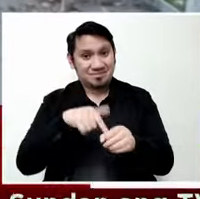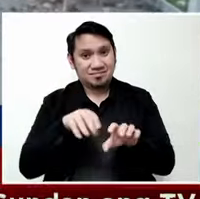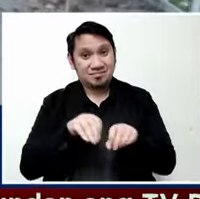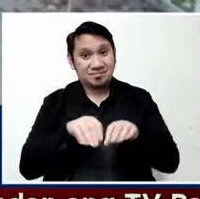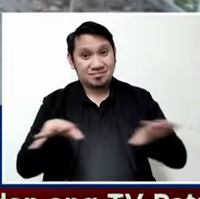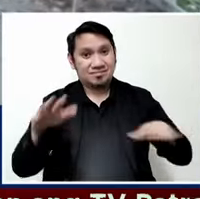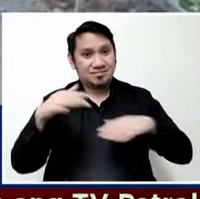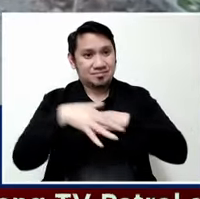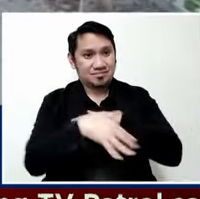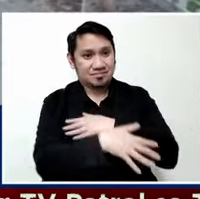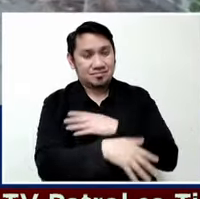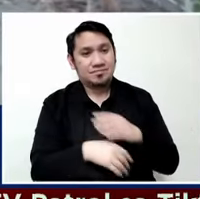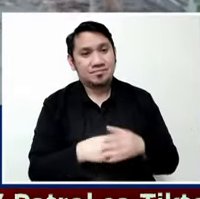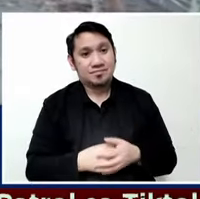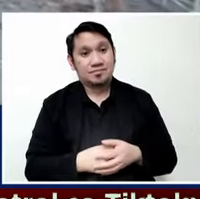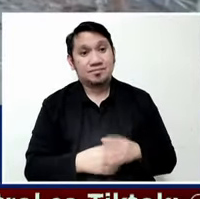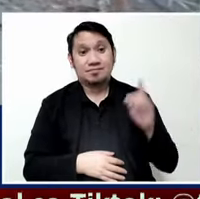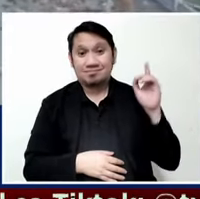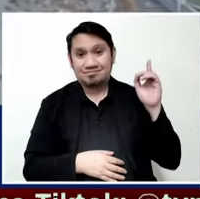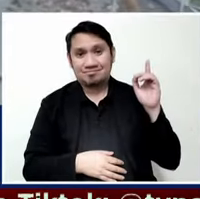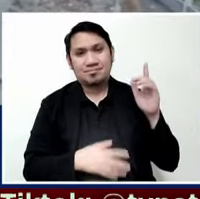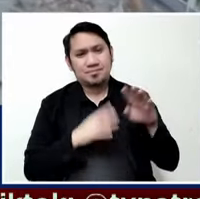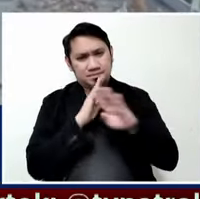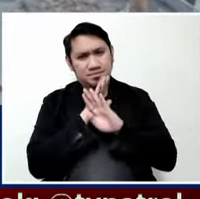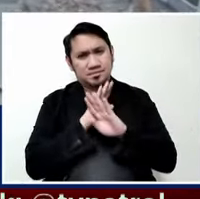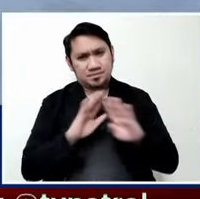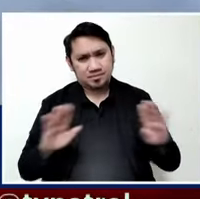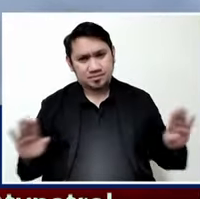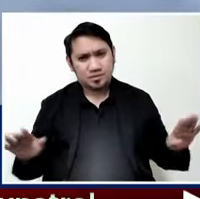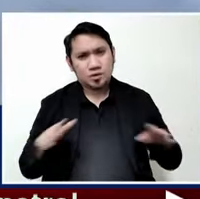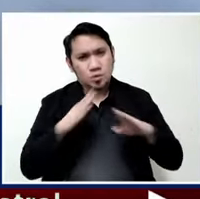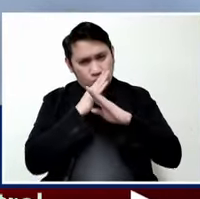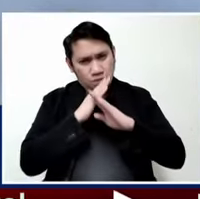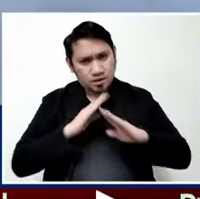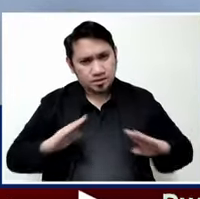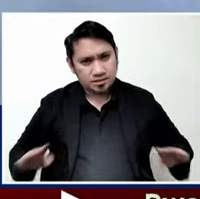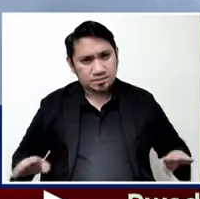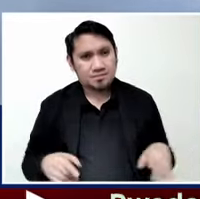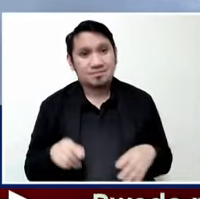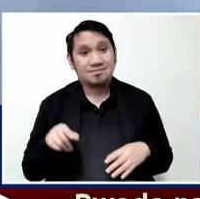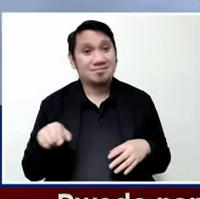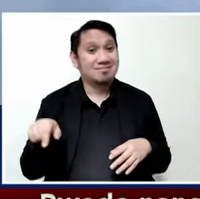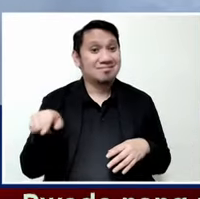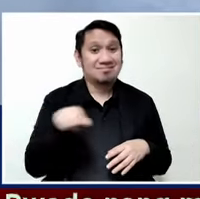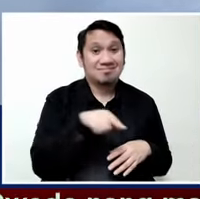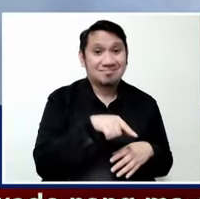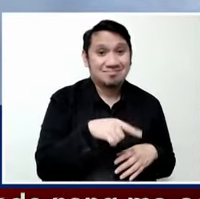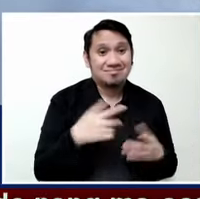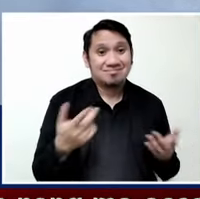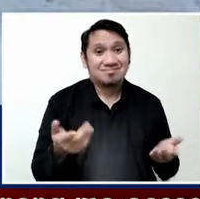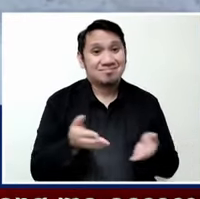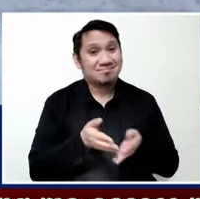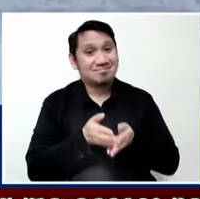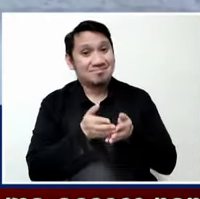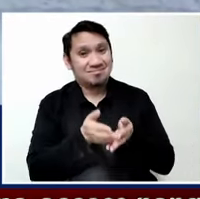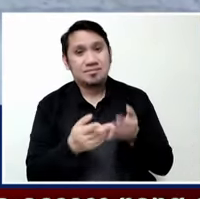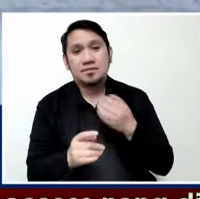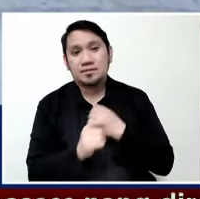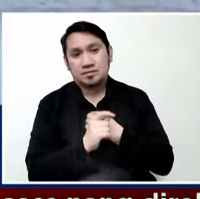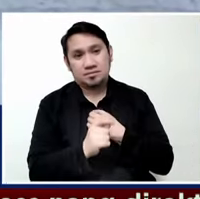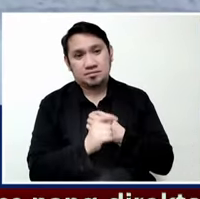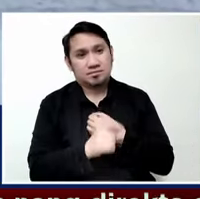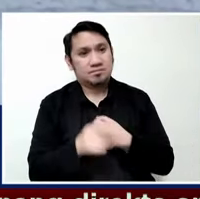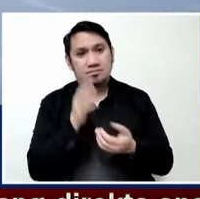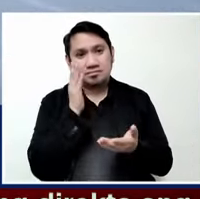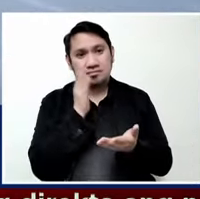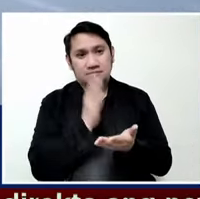Tahimik at wala ng buhay ang dalampasigang ito sa Pola, Mindoro. Karamihan kasi ng mga pumapalaot dito pansamantala munang